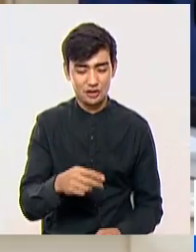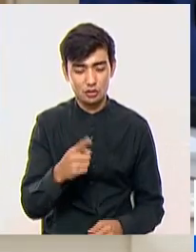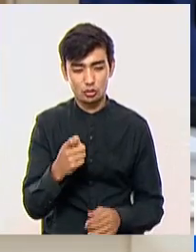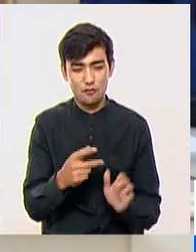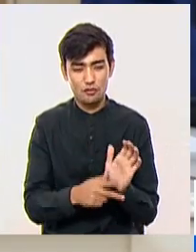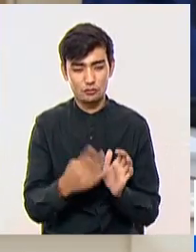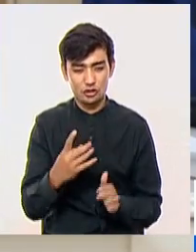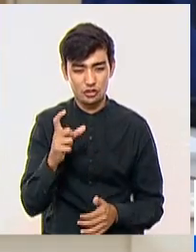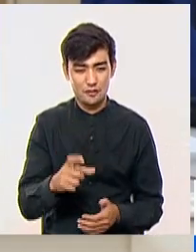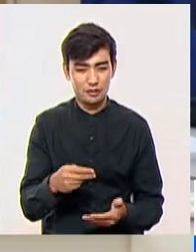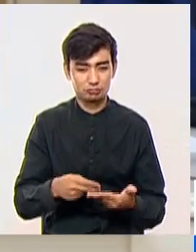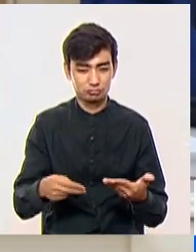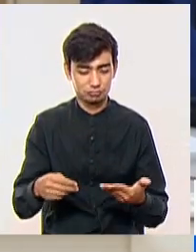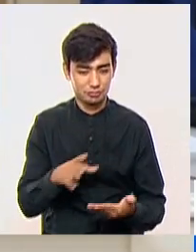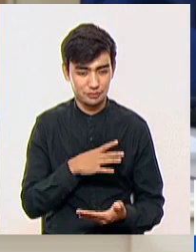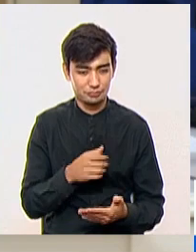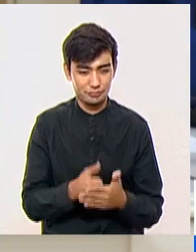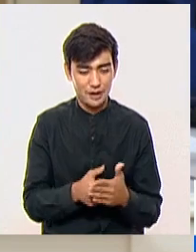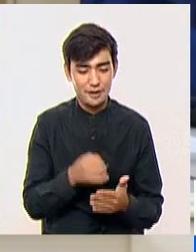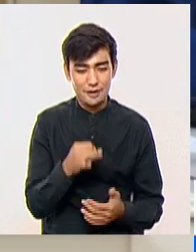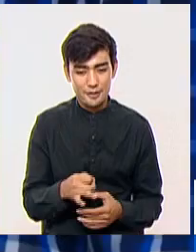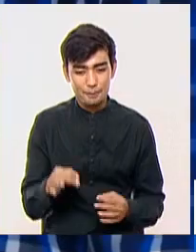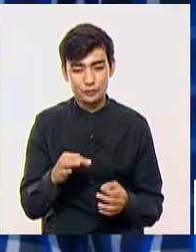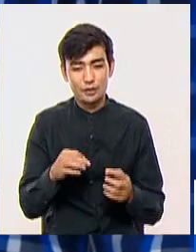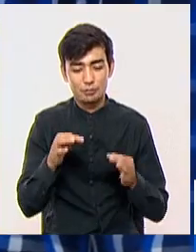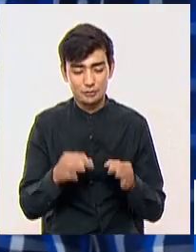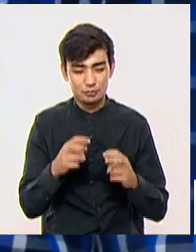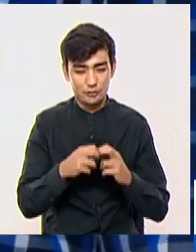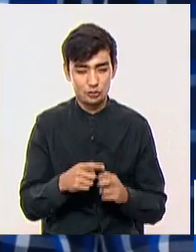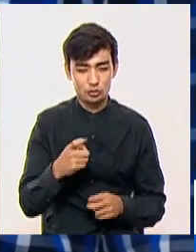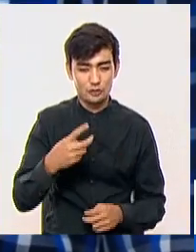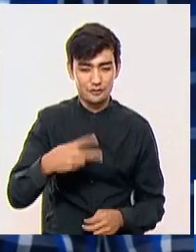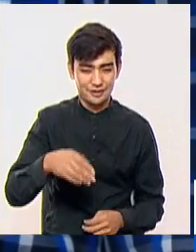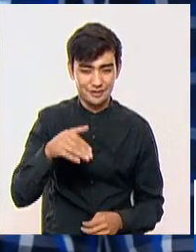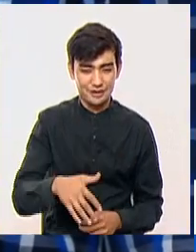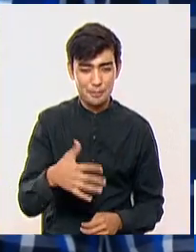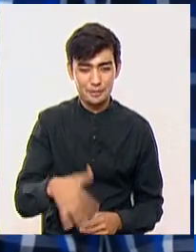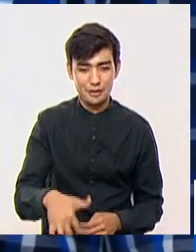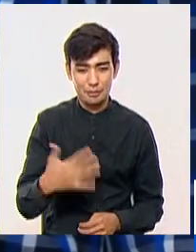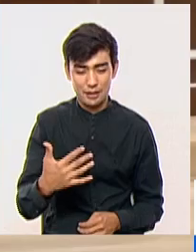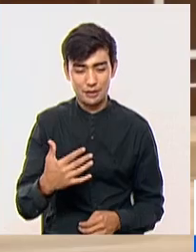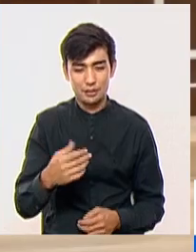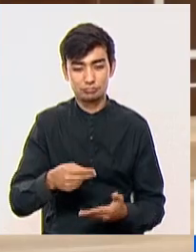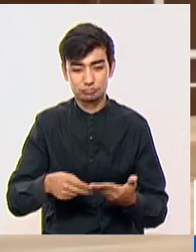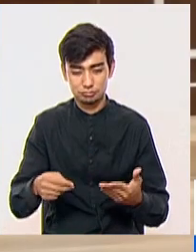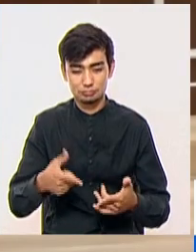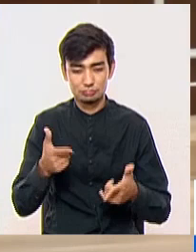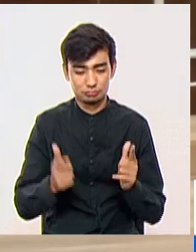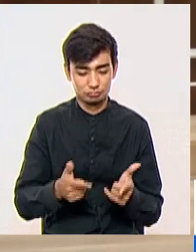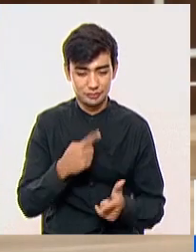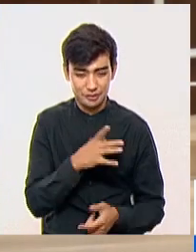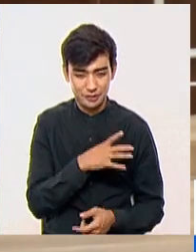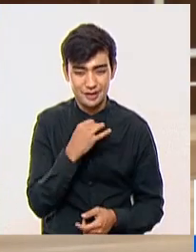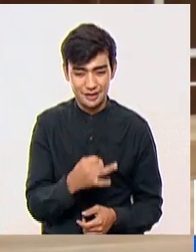122184 азаматтың қолы жинақталған. Ал тиісті тексеруден кейін 120025 қолдың дұрыстығы анықталыпты.